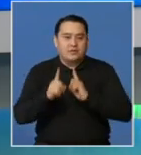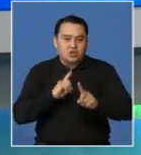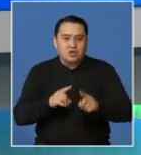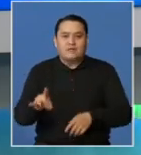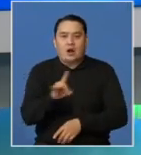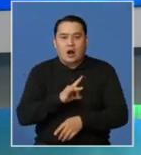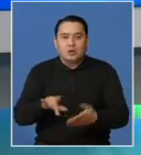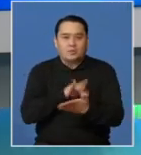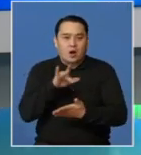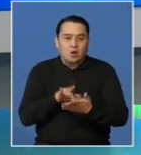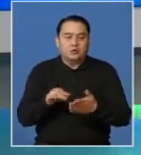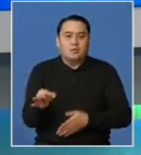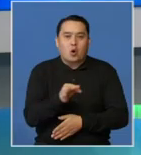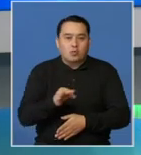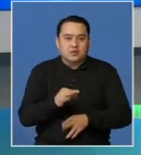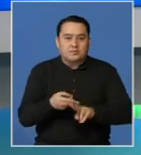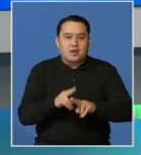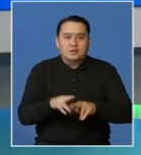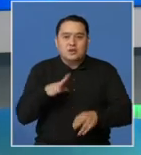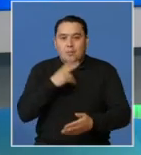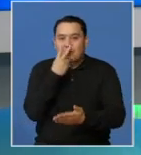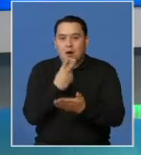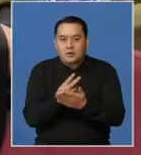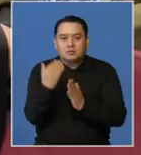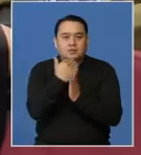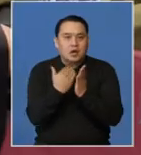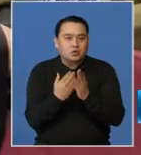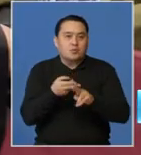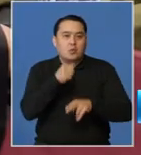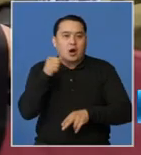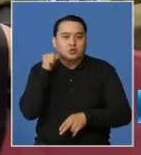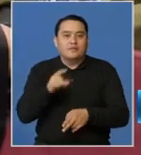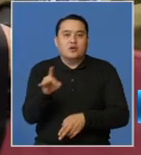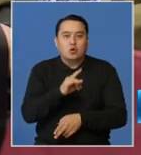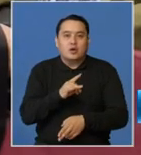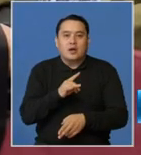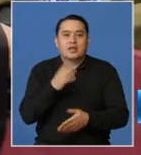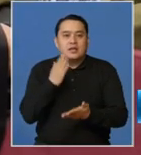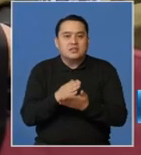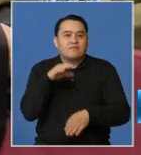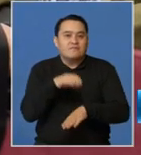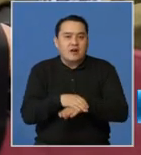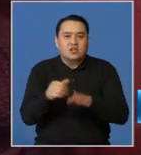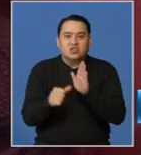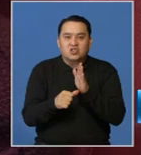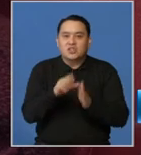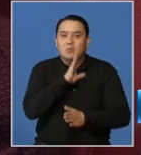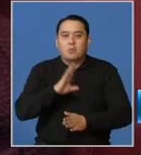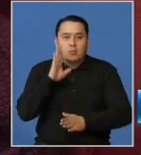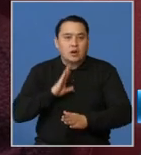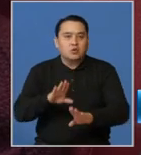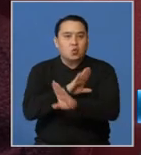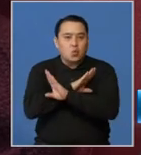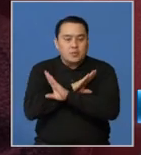селекторном совещании с районами и городами области. Как показывает статистика, в прошлом году в регионе допущено 6 фактов материнской